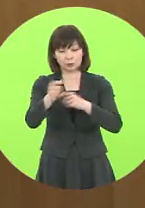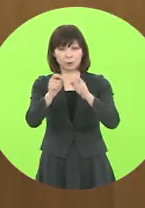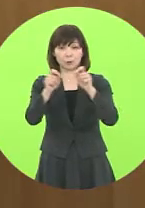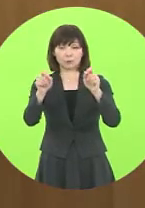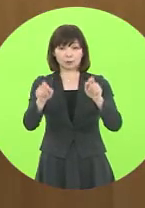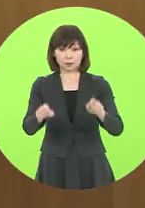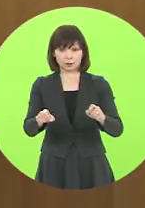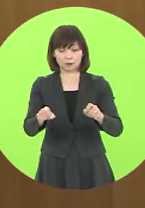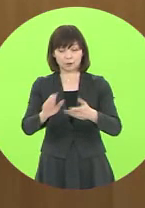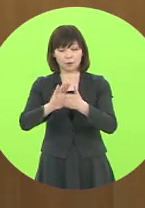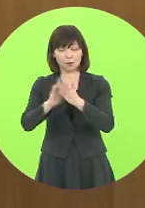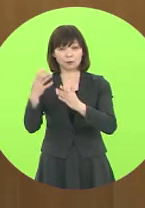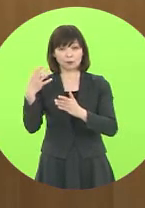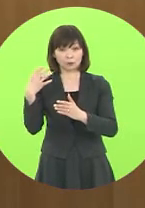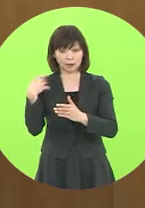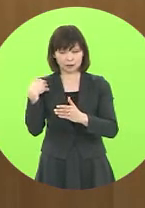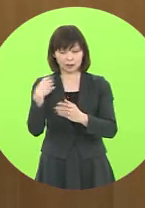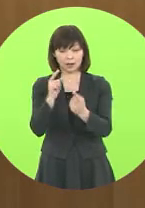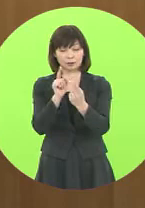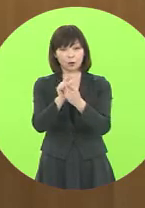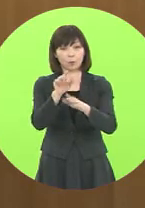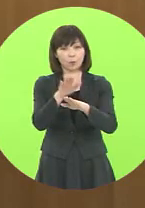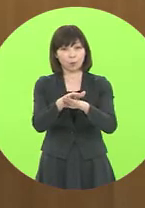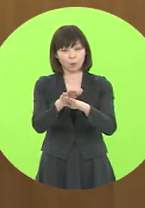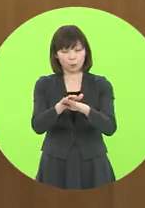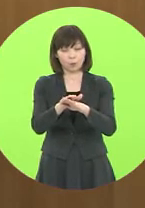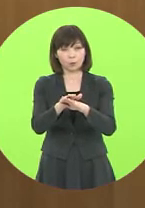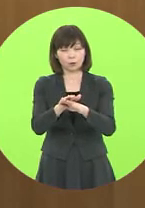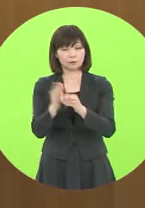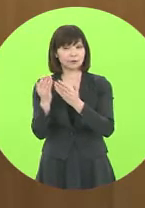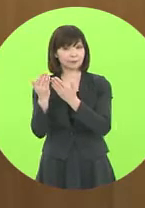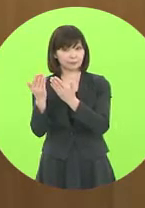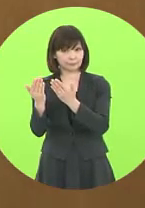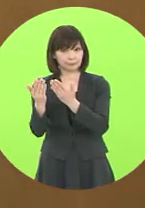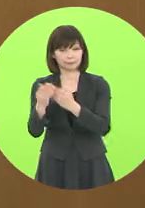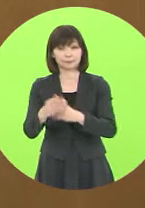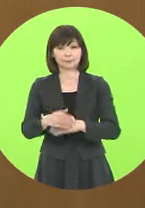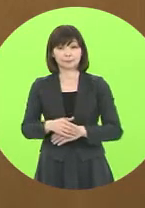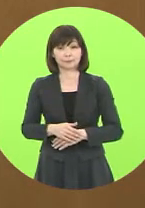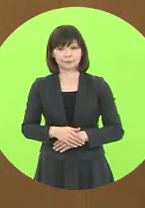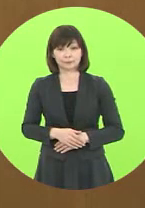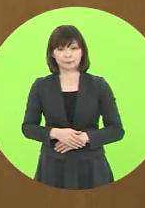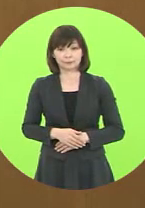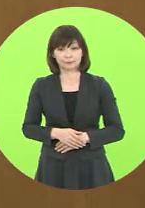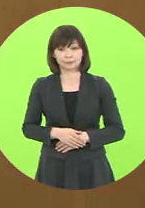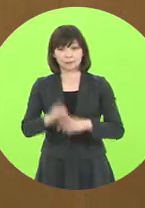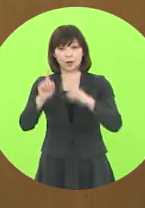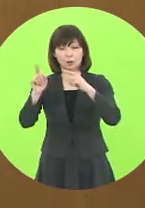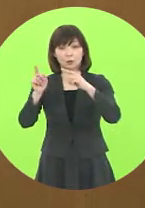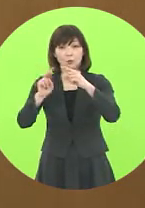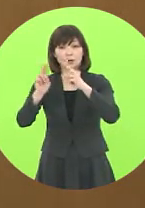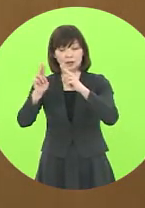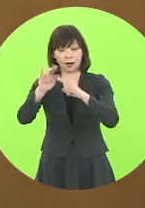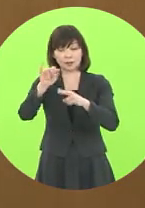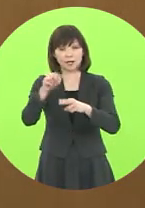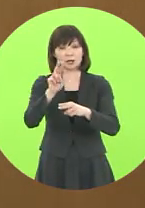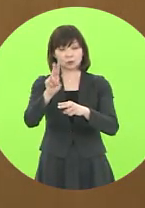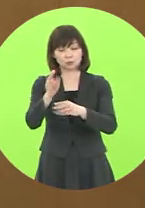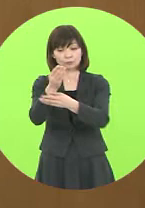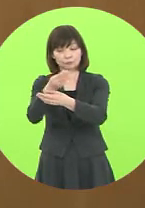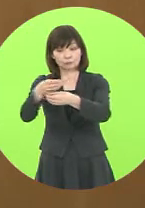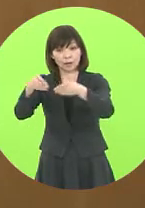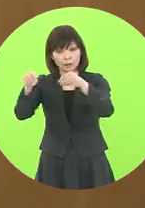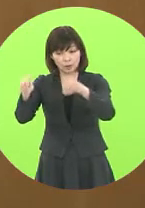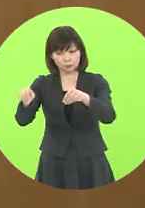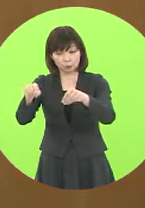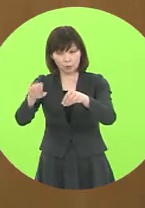における県の責任と対応状況について質問しました。 公社と JV が締結した契約は